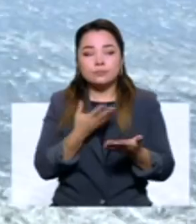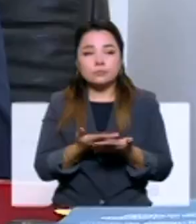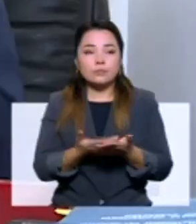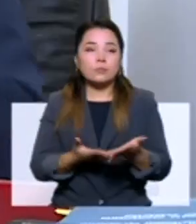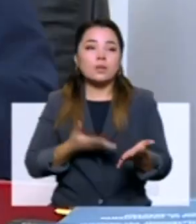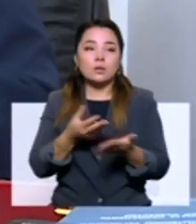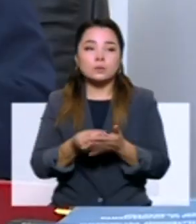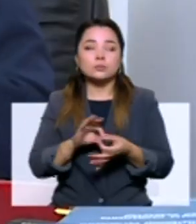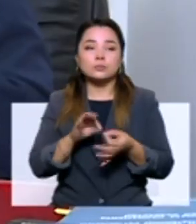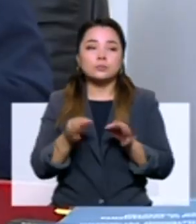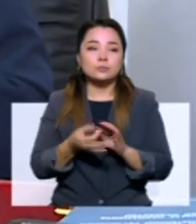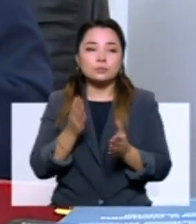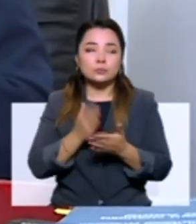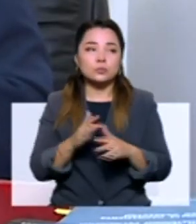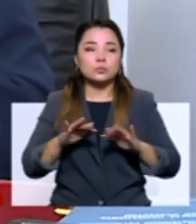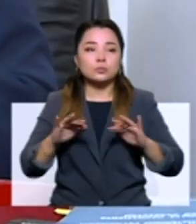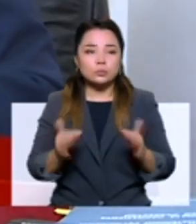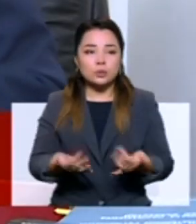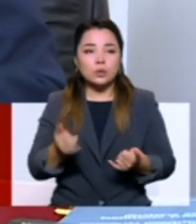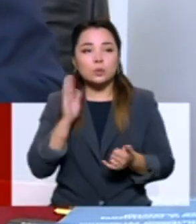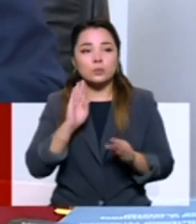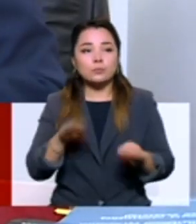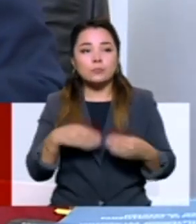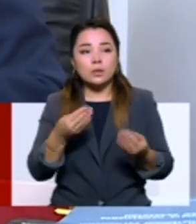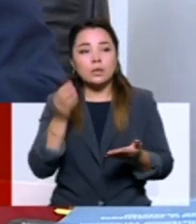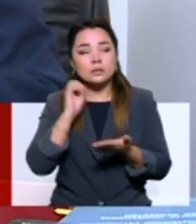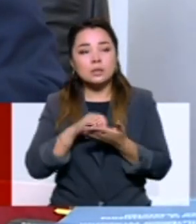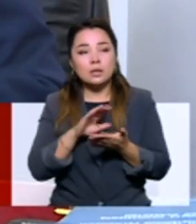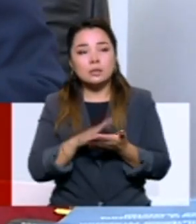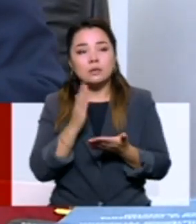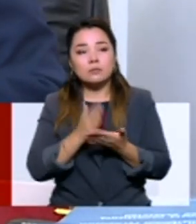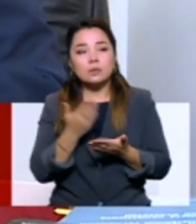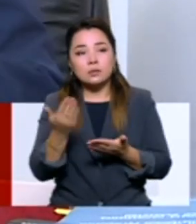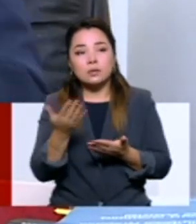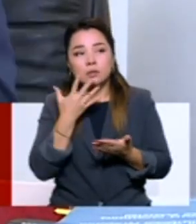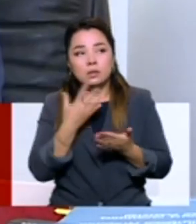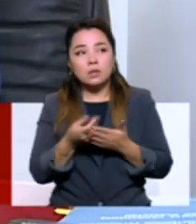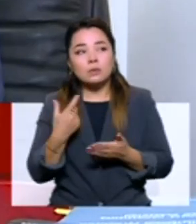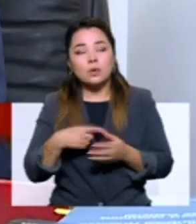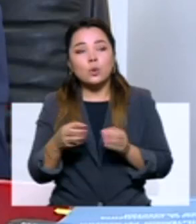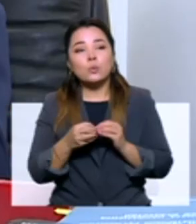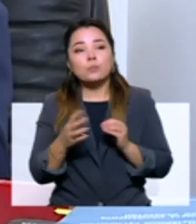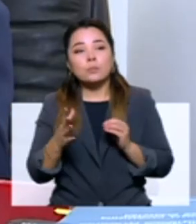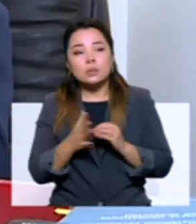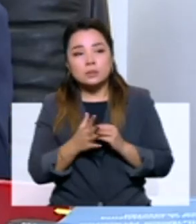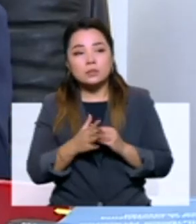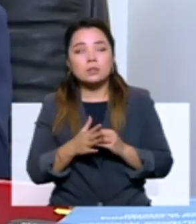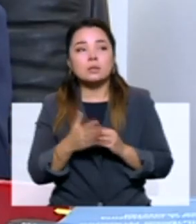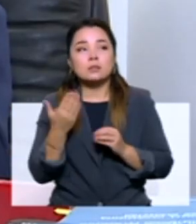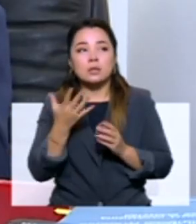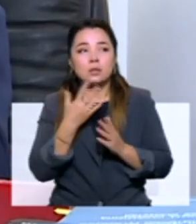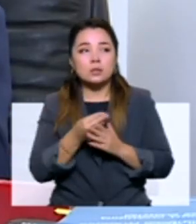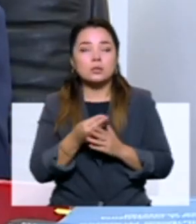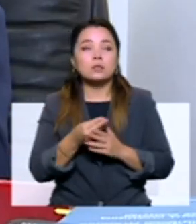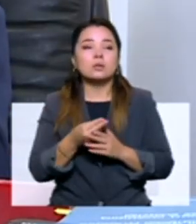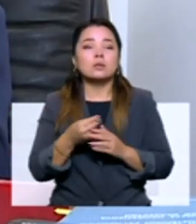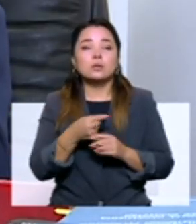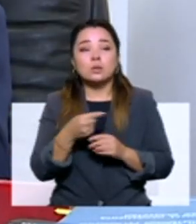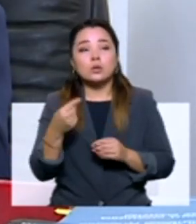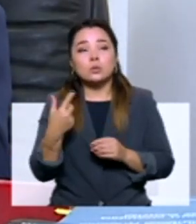шаршатады. Механикалық су беру тарифтері бізде 15 теңге мен 30